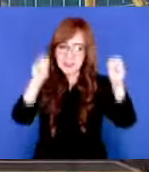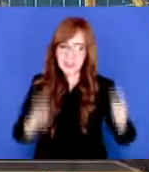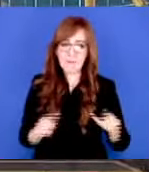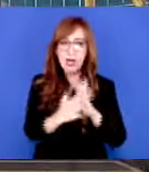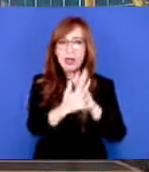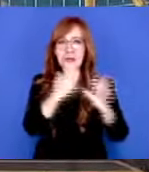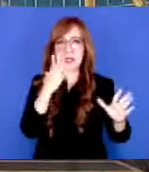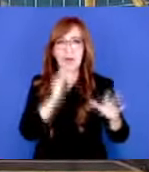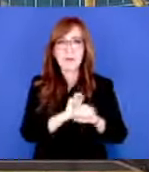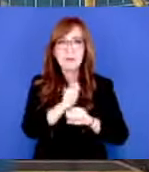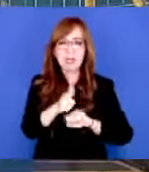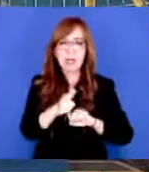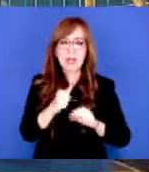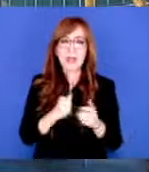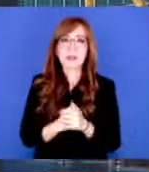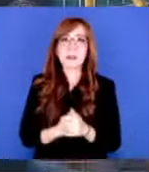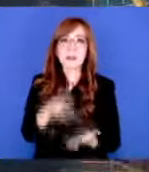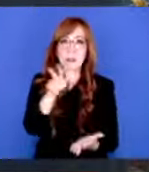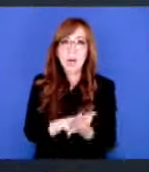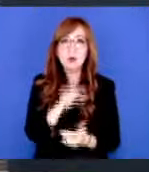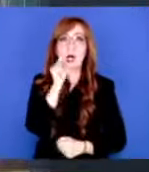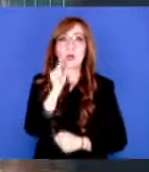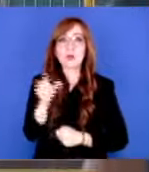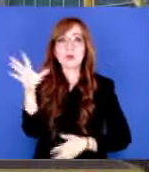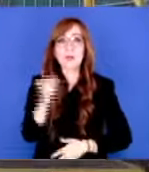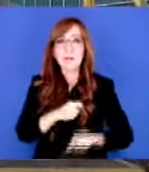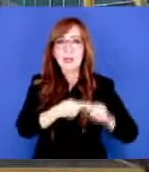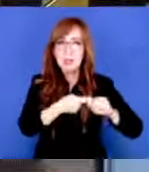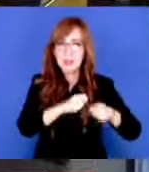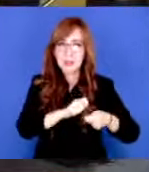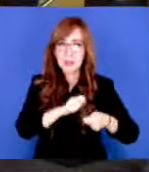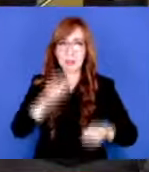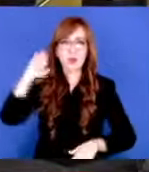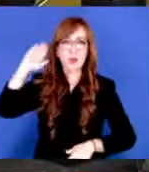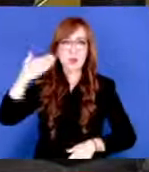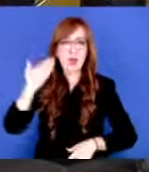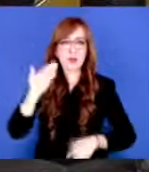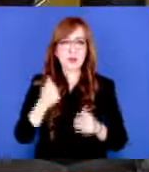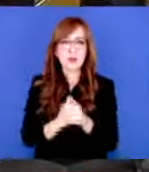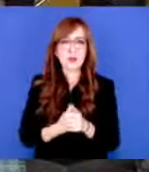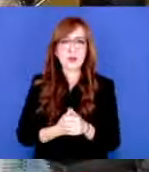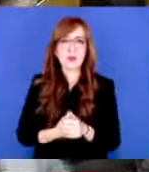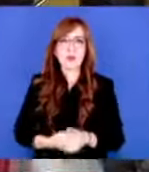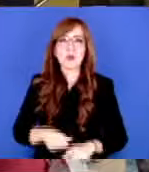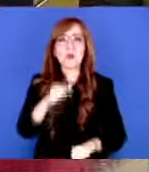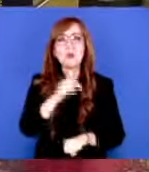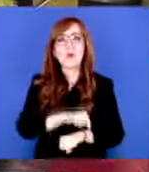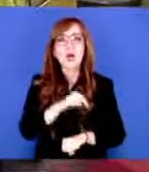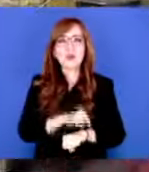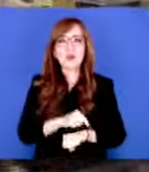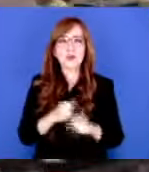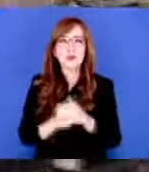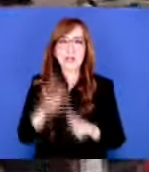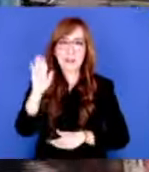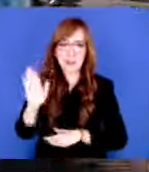KA jarak jauh yang juga diberlakukan untuk mendapatkan tiket saat piig season masyarakat yang hendak menggunakan kereta api